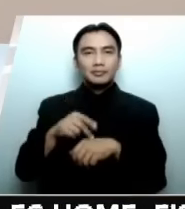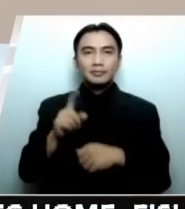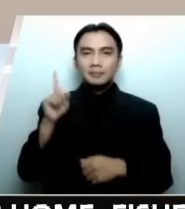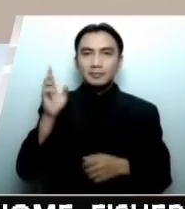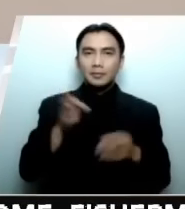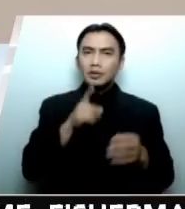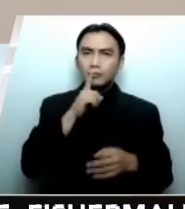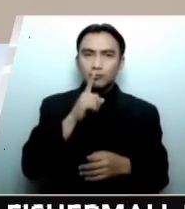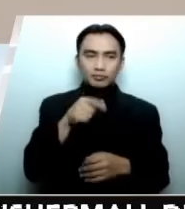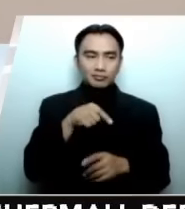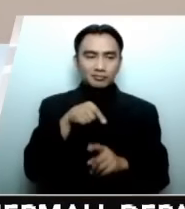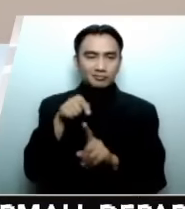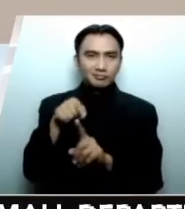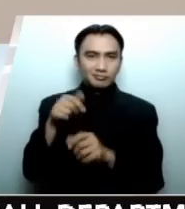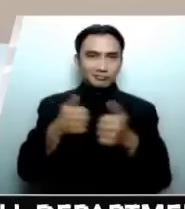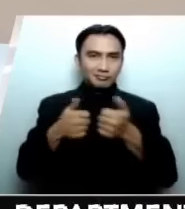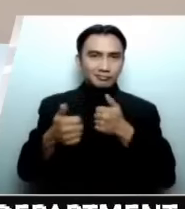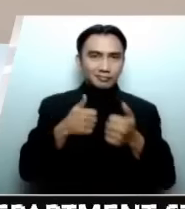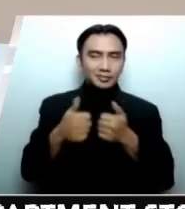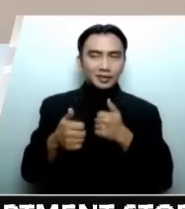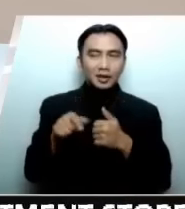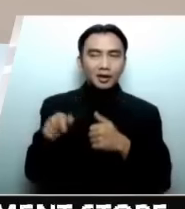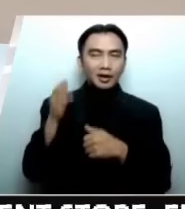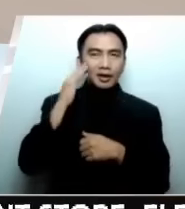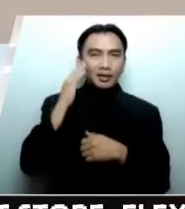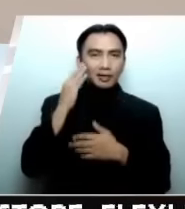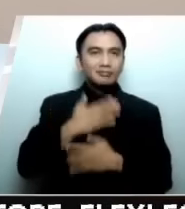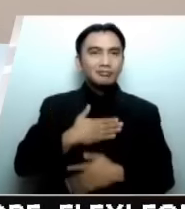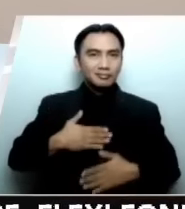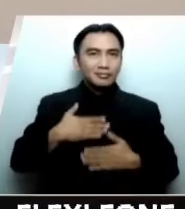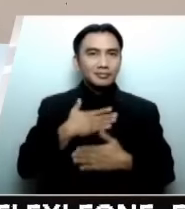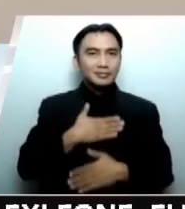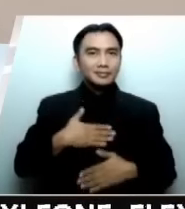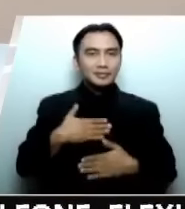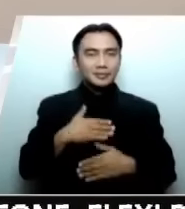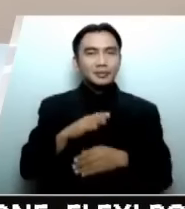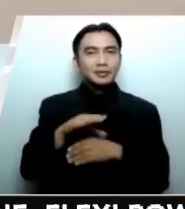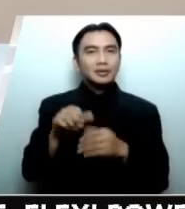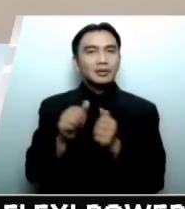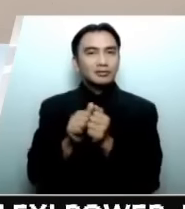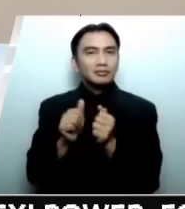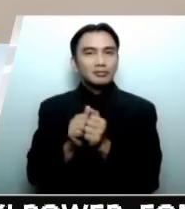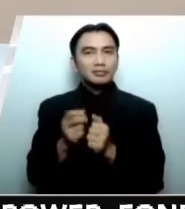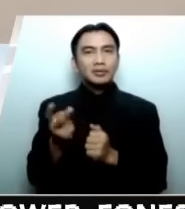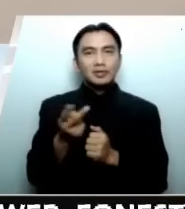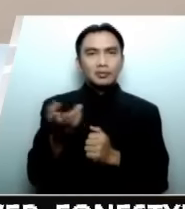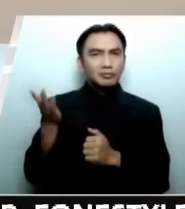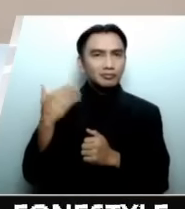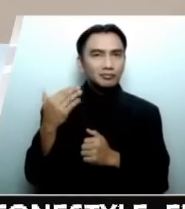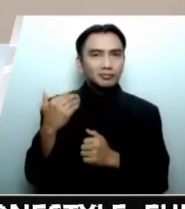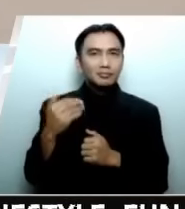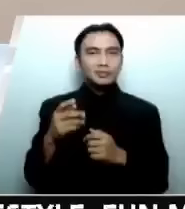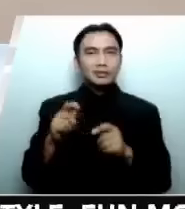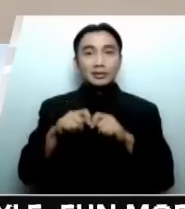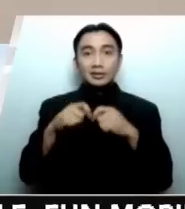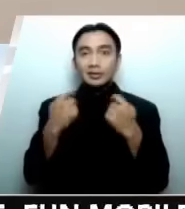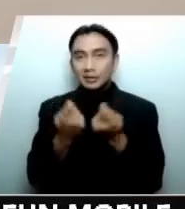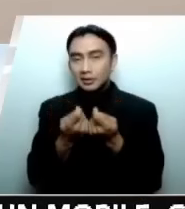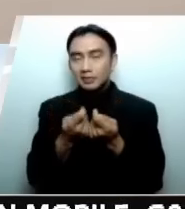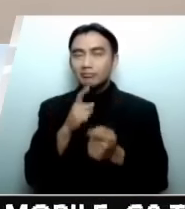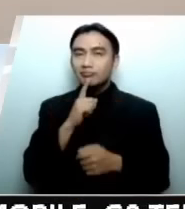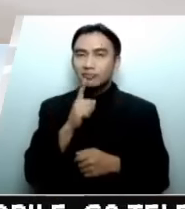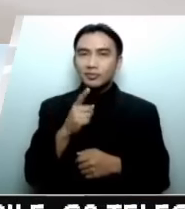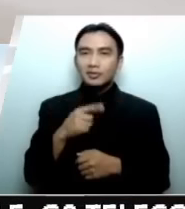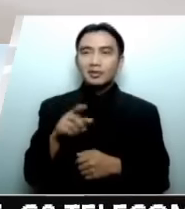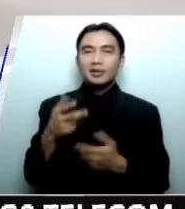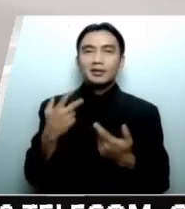na mag-e-enjoy siya kasama yung co-runners ko, co-runners namin. Sigurado nga aalagaan din siya ng mga